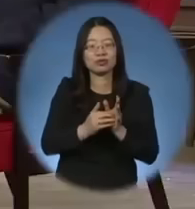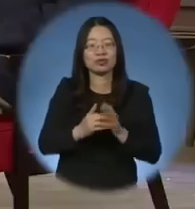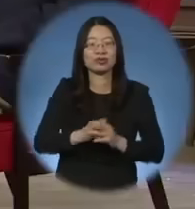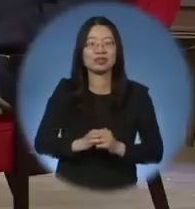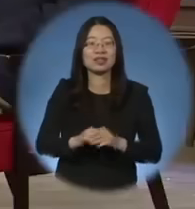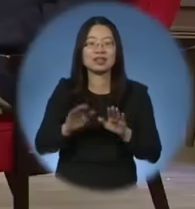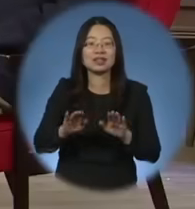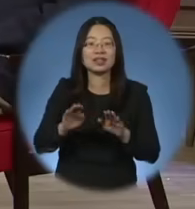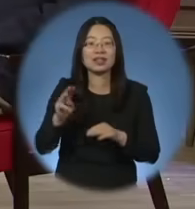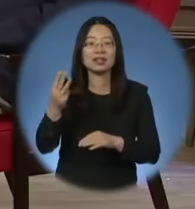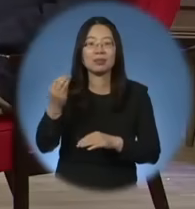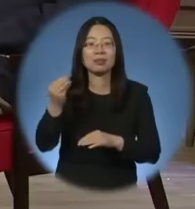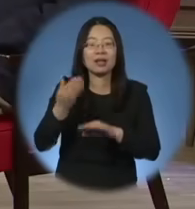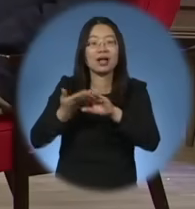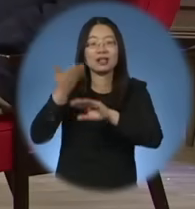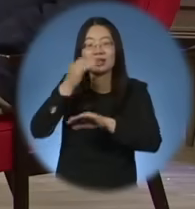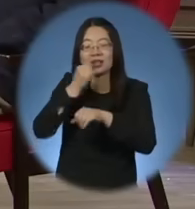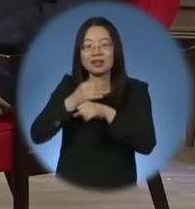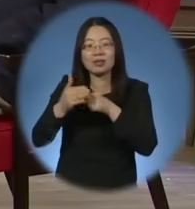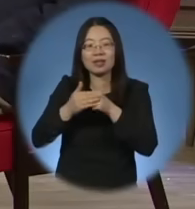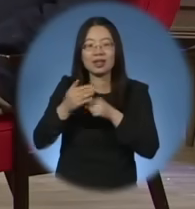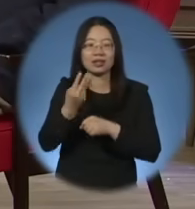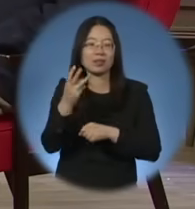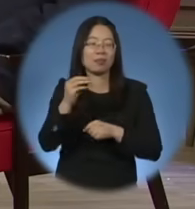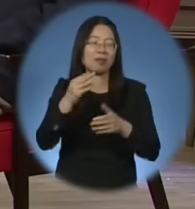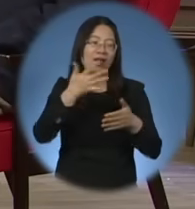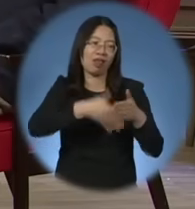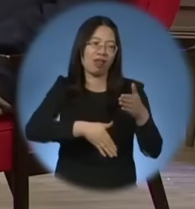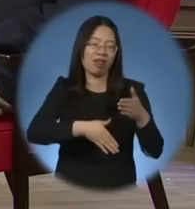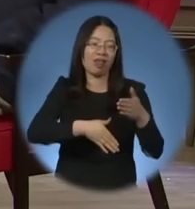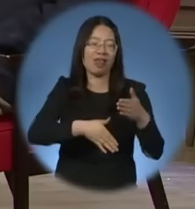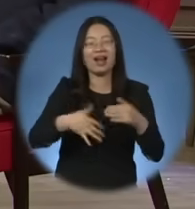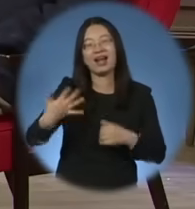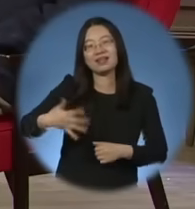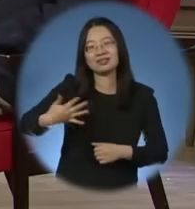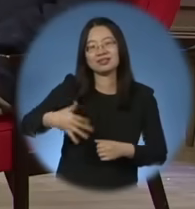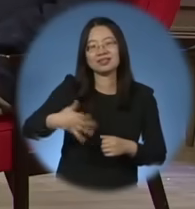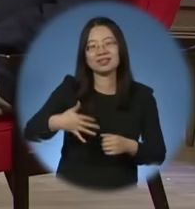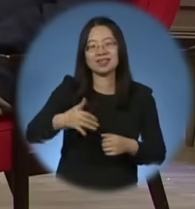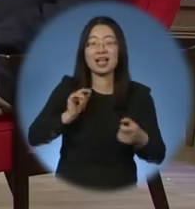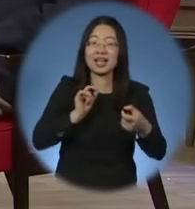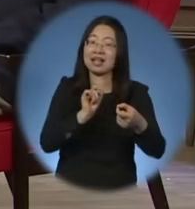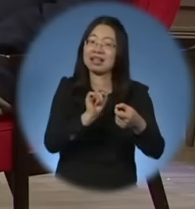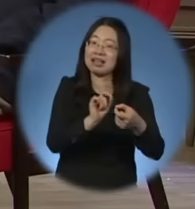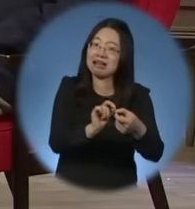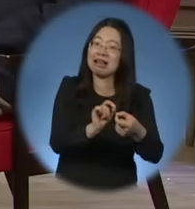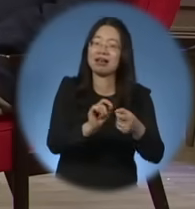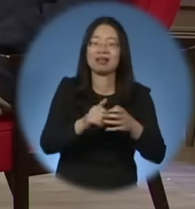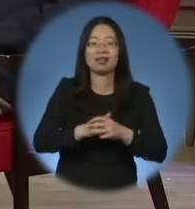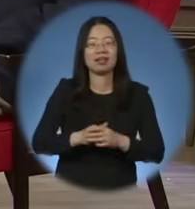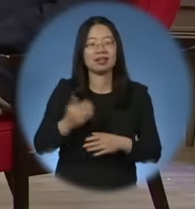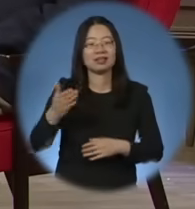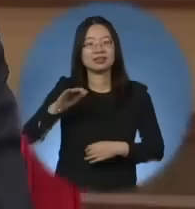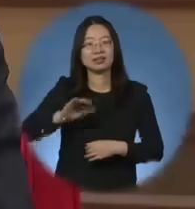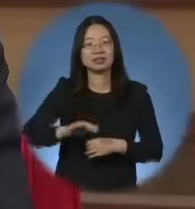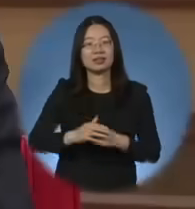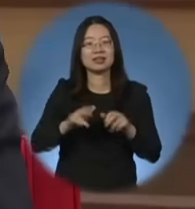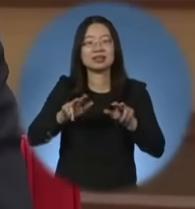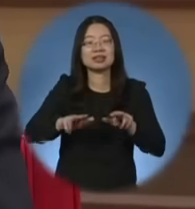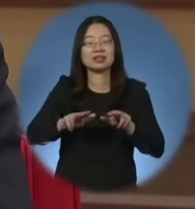125불이에요네네 지금은 3만 넘잖아요 아직 3만 못 했습니다 아직 아직 가까이 가고 있어요네